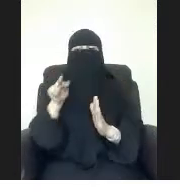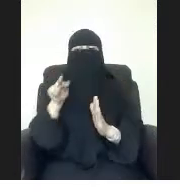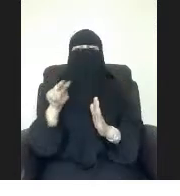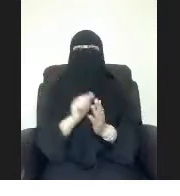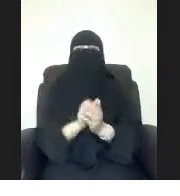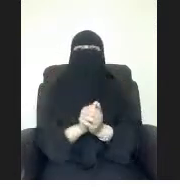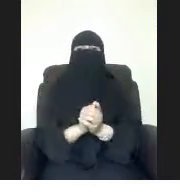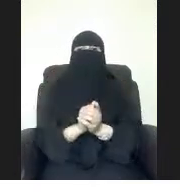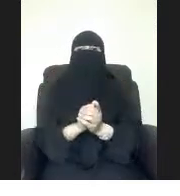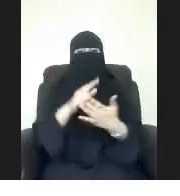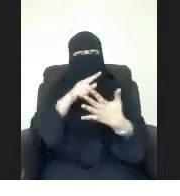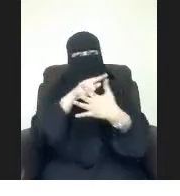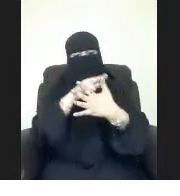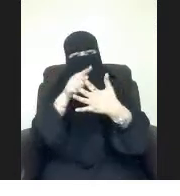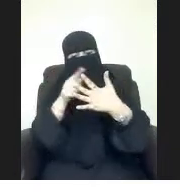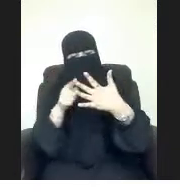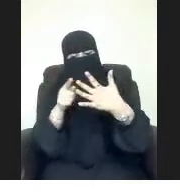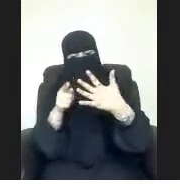خطوات رئيسة، هذه الحقيقة